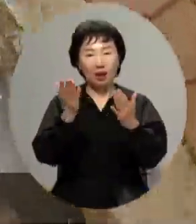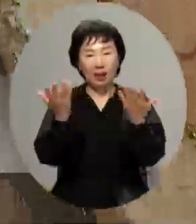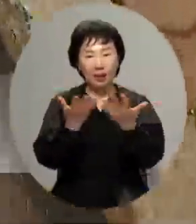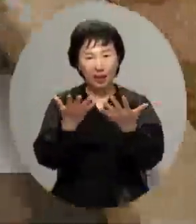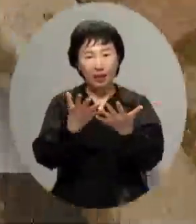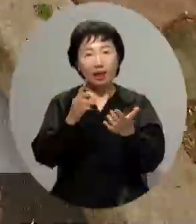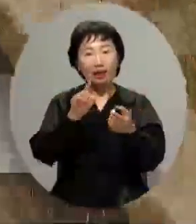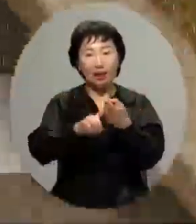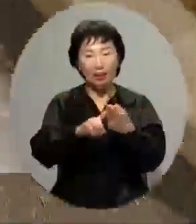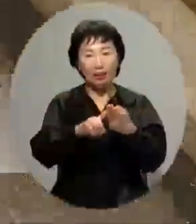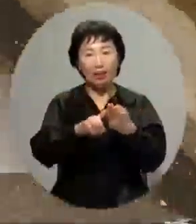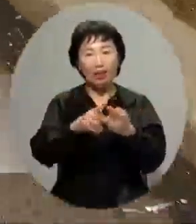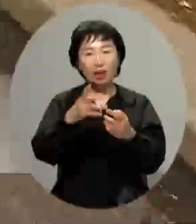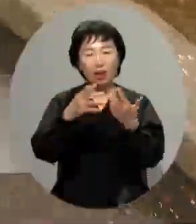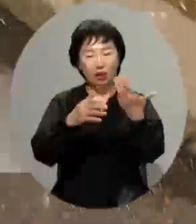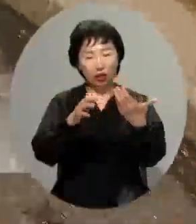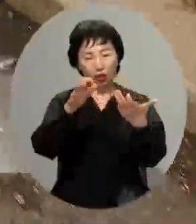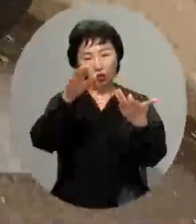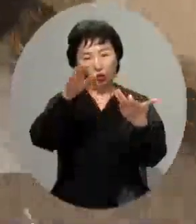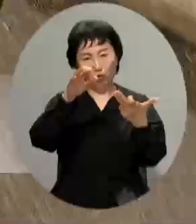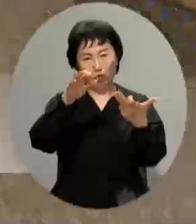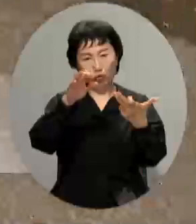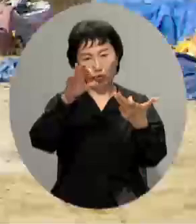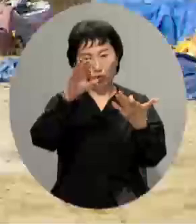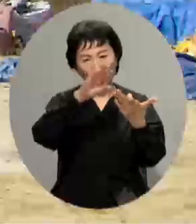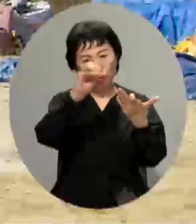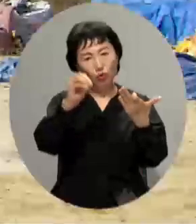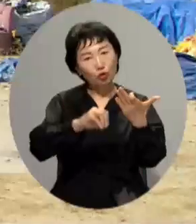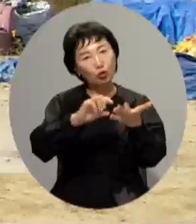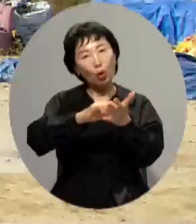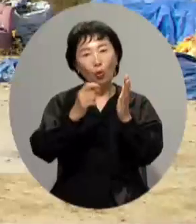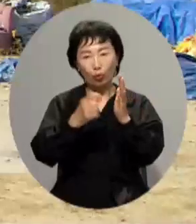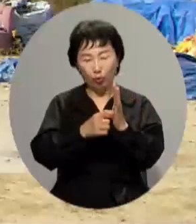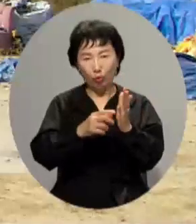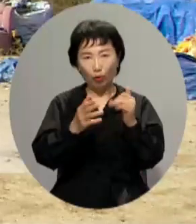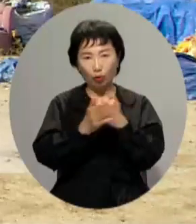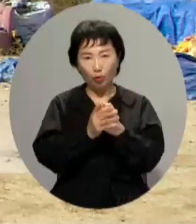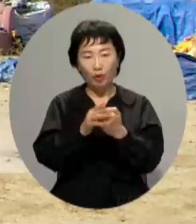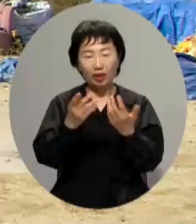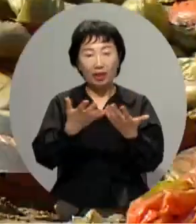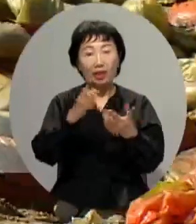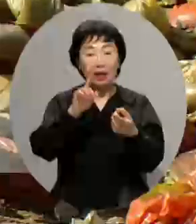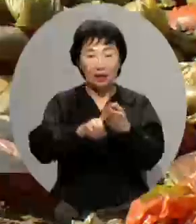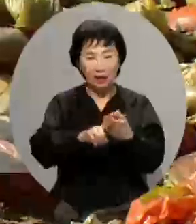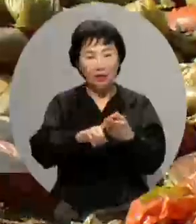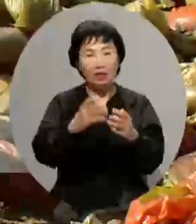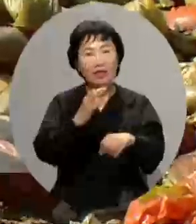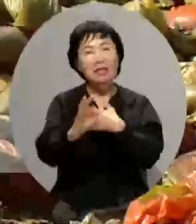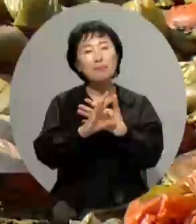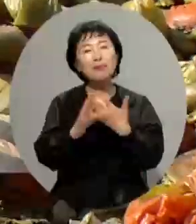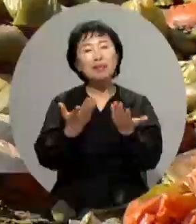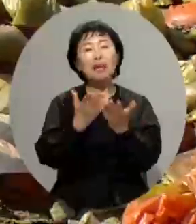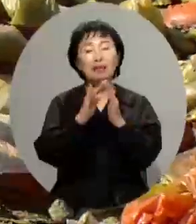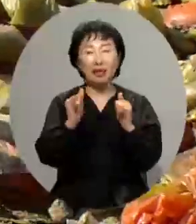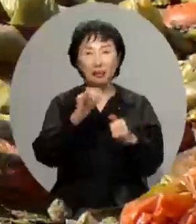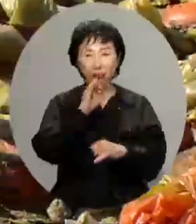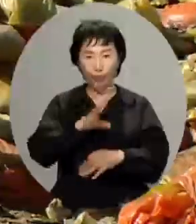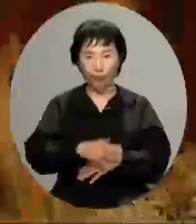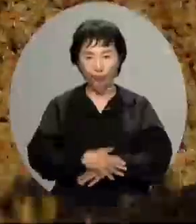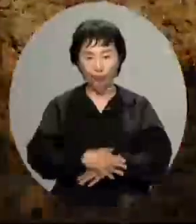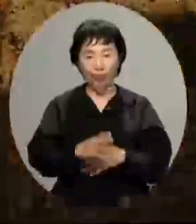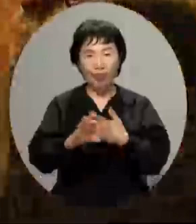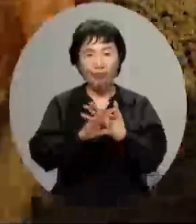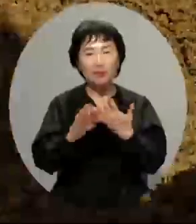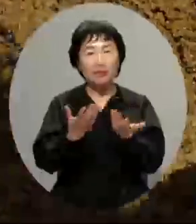반면 74%에 달하는 4만 6천 명은 임시 일용직에 속했습니다. 이들 임시